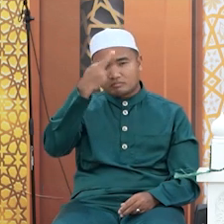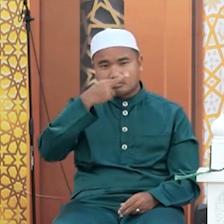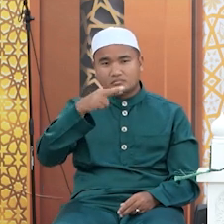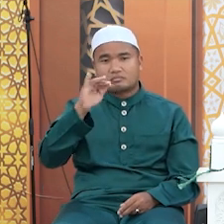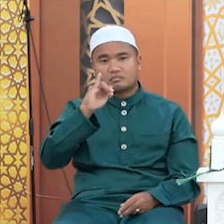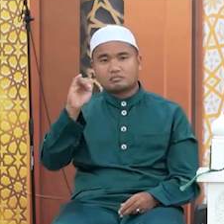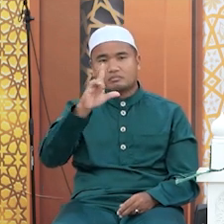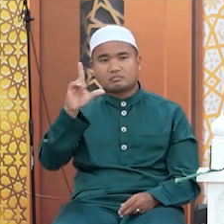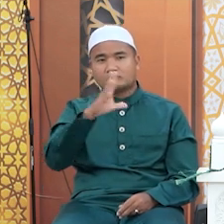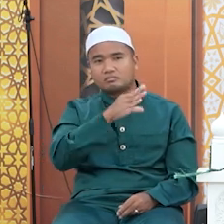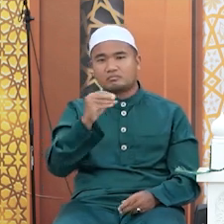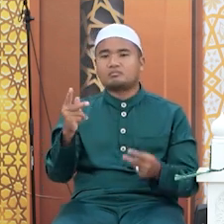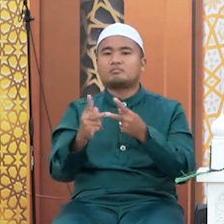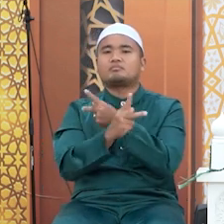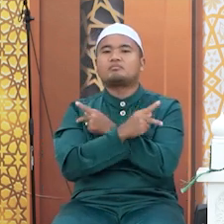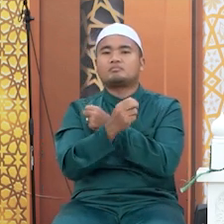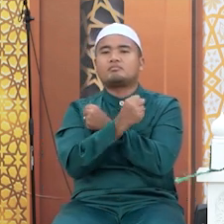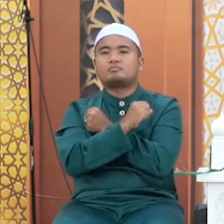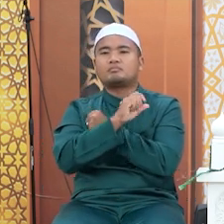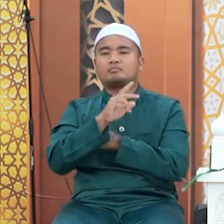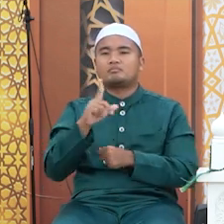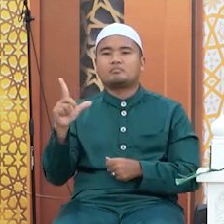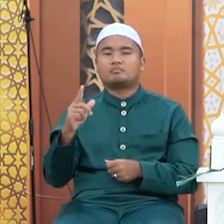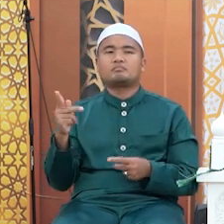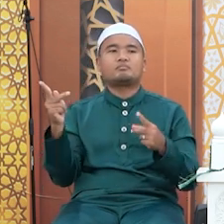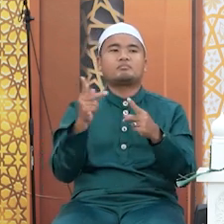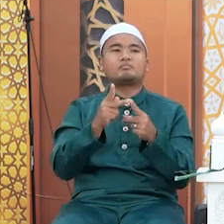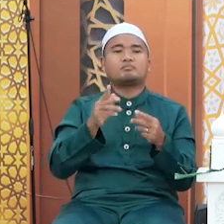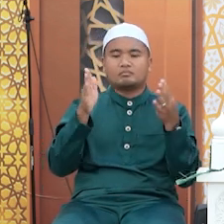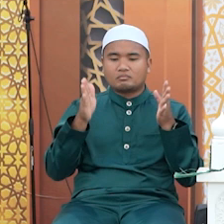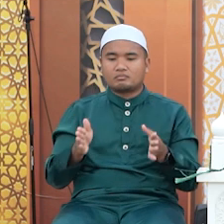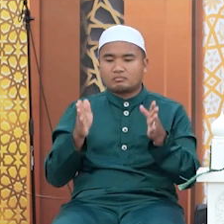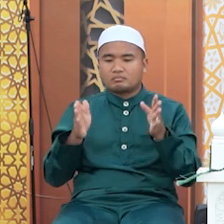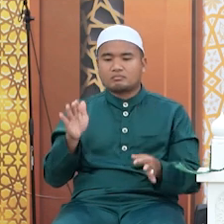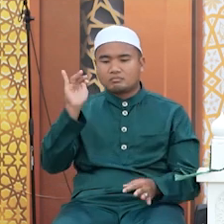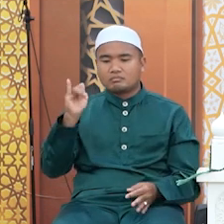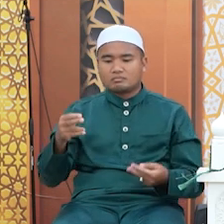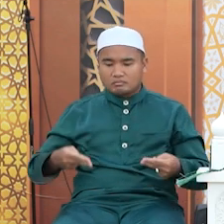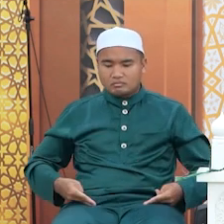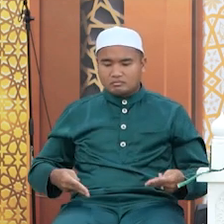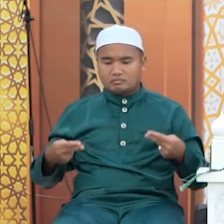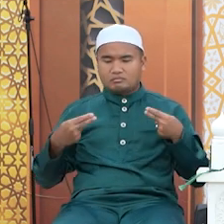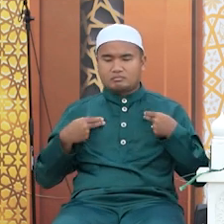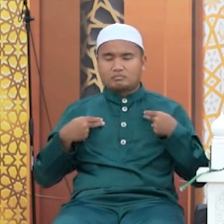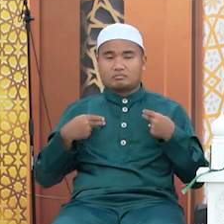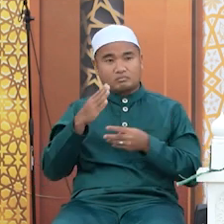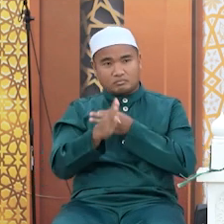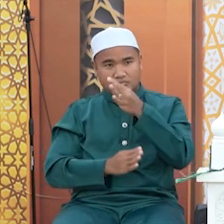Rahmatilah, kasih sayanglah kepada orang-orang yang duduk di muka bumi ni. Orang ke, menatang ke, apa ke,